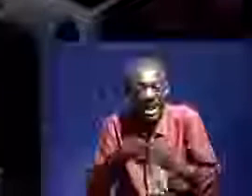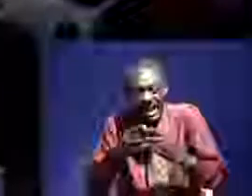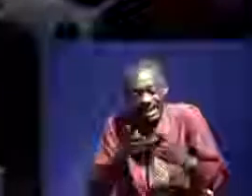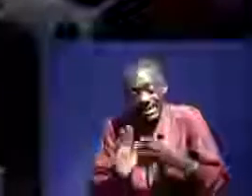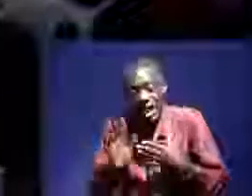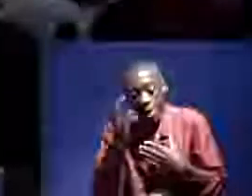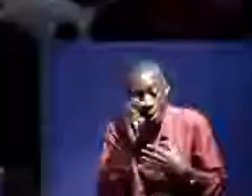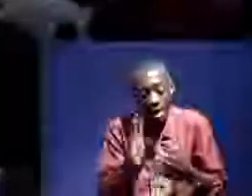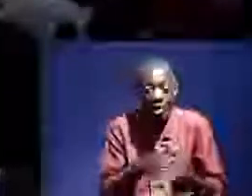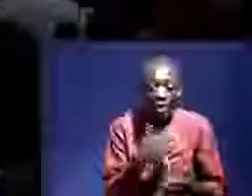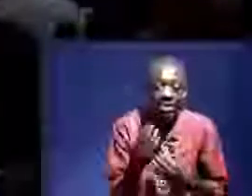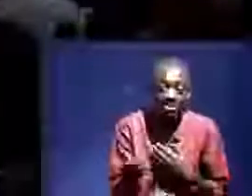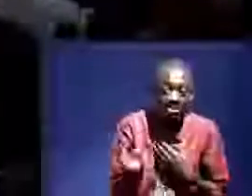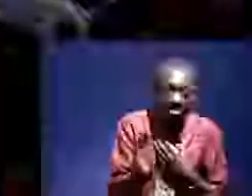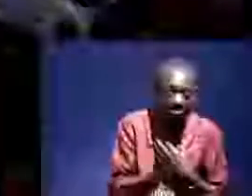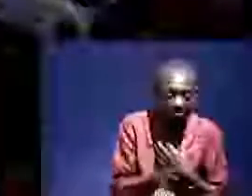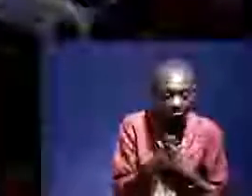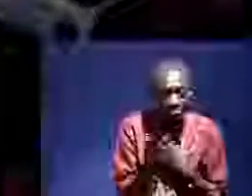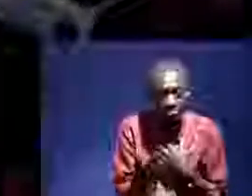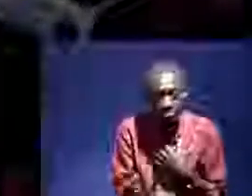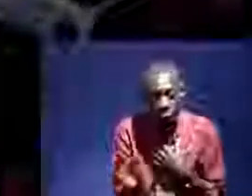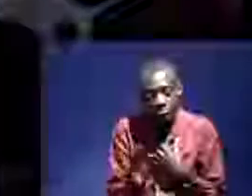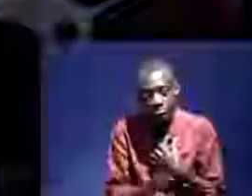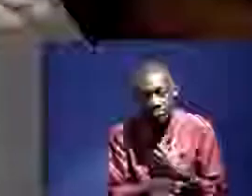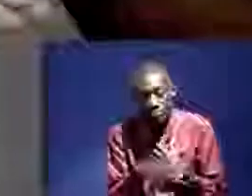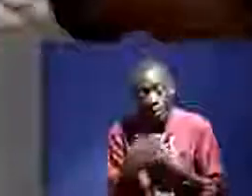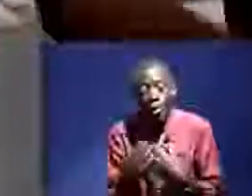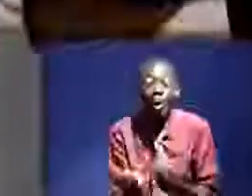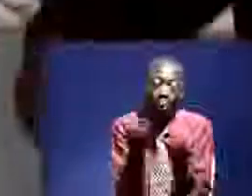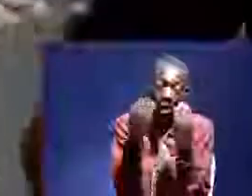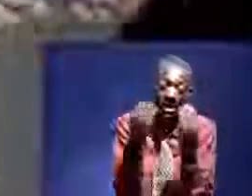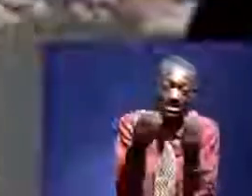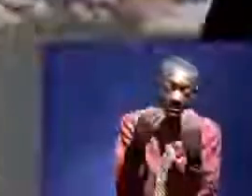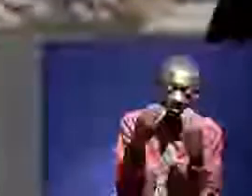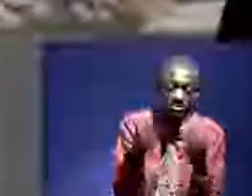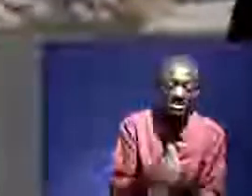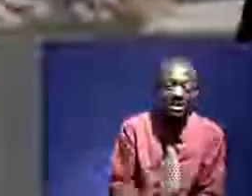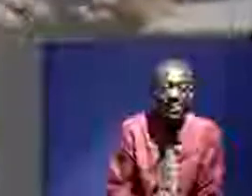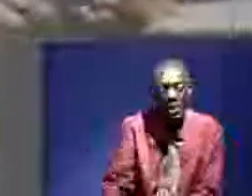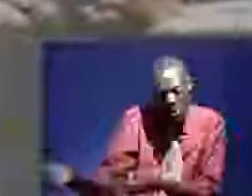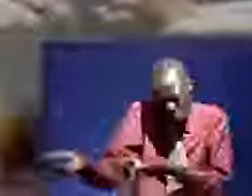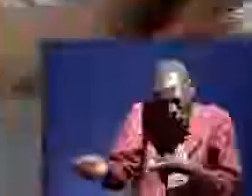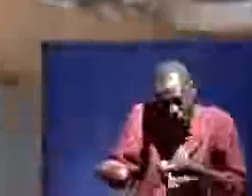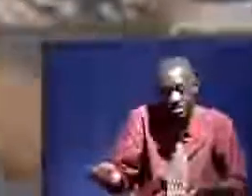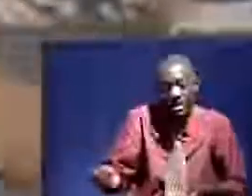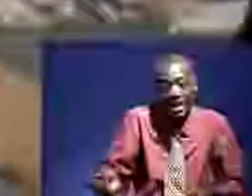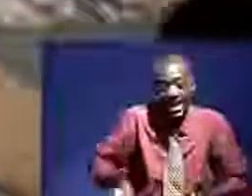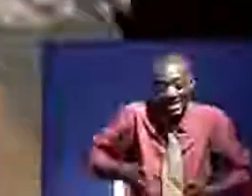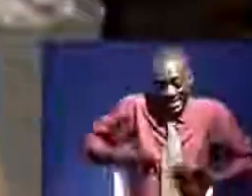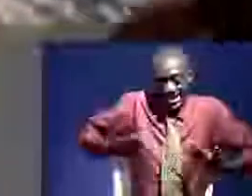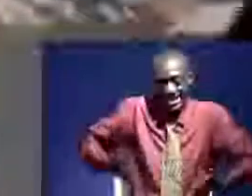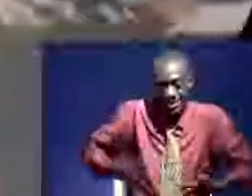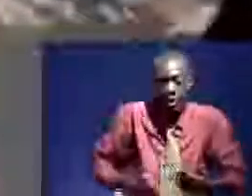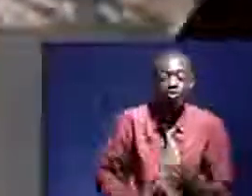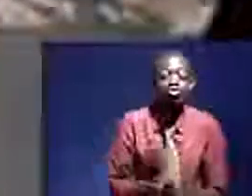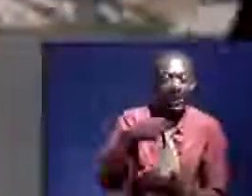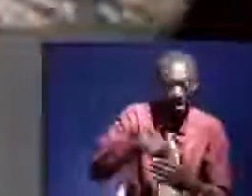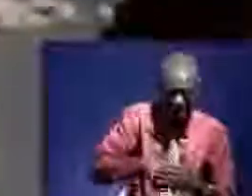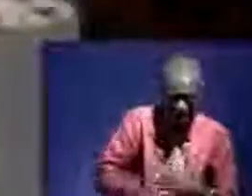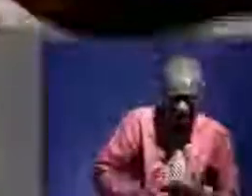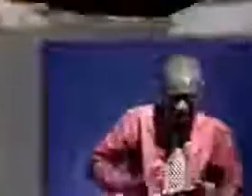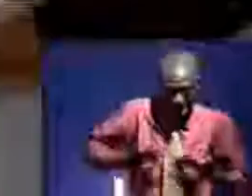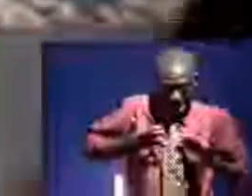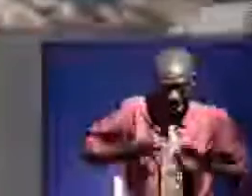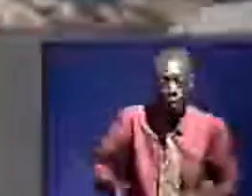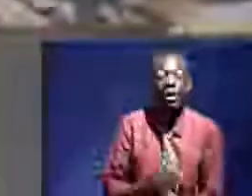hao wanaoimba, they need to take those deep breaths. Wanajifunza kuvuta hewa kutoka ndani. And their health is going to improve. Kwa hiyo wanakuwa na